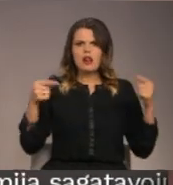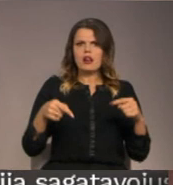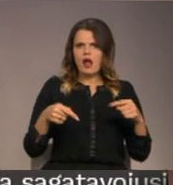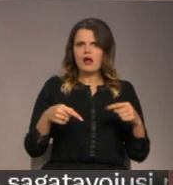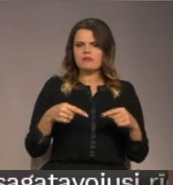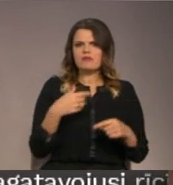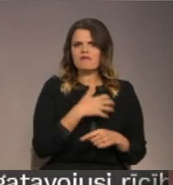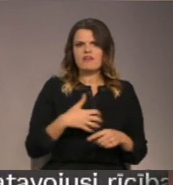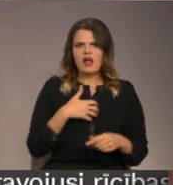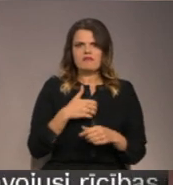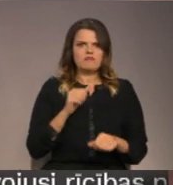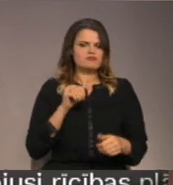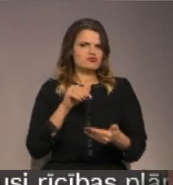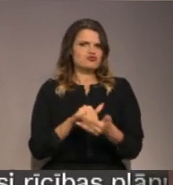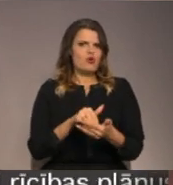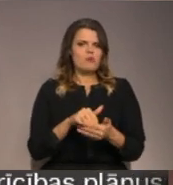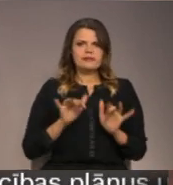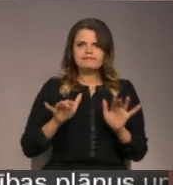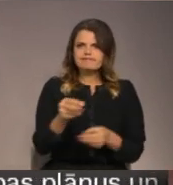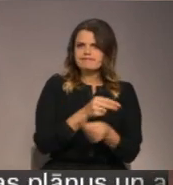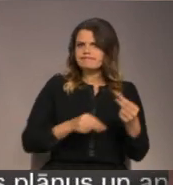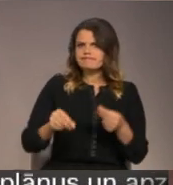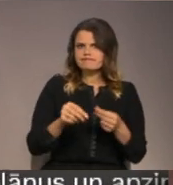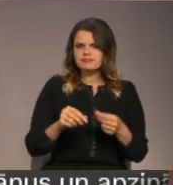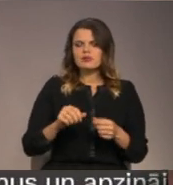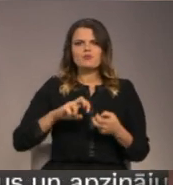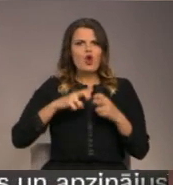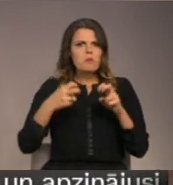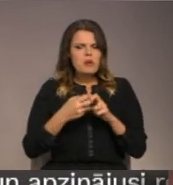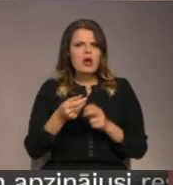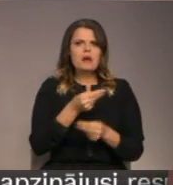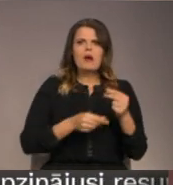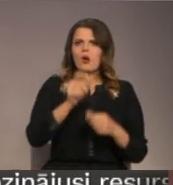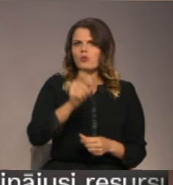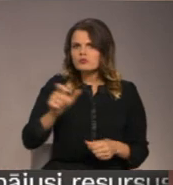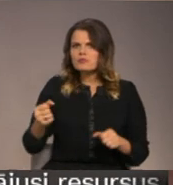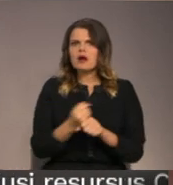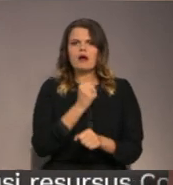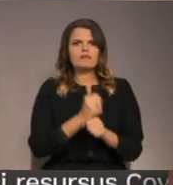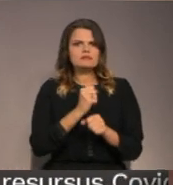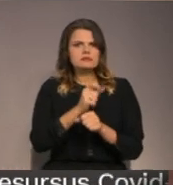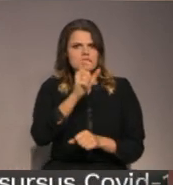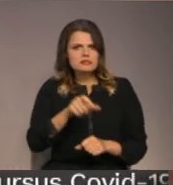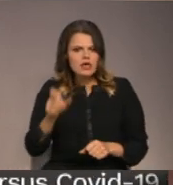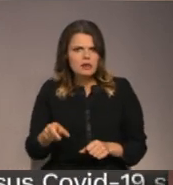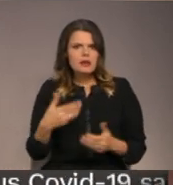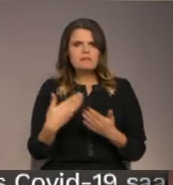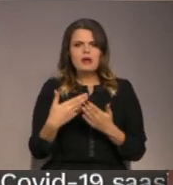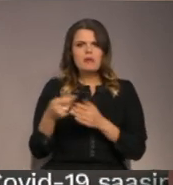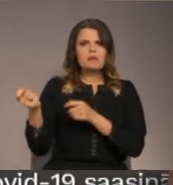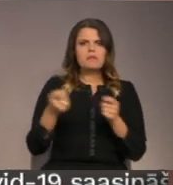vai pilnībā nāks pārtraukt savu darbību. Cieši gan uzņēmumu, gan darbinieki, gan arī saistītās jomas.